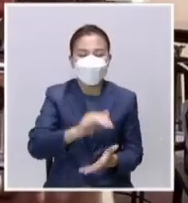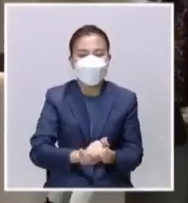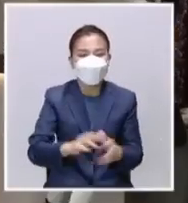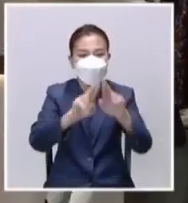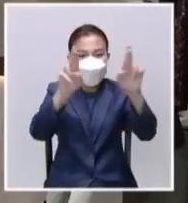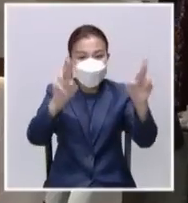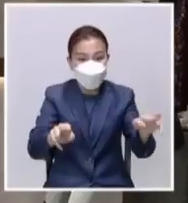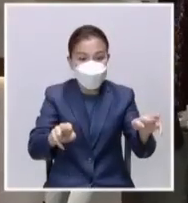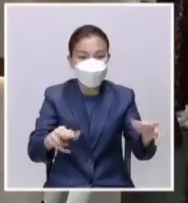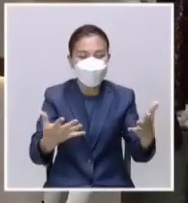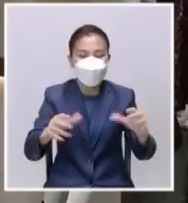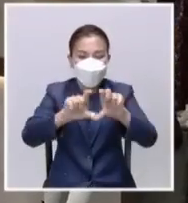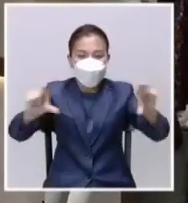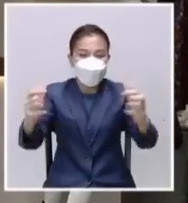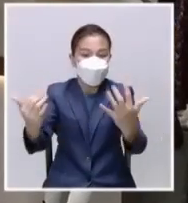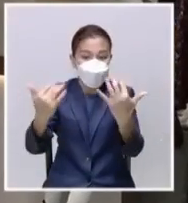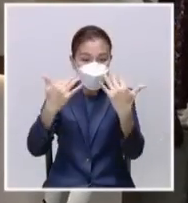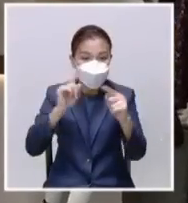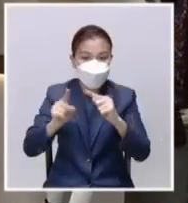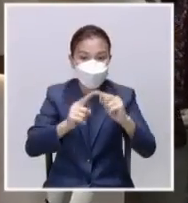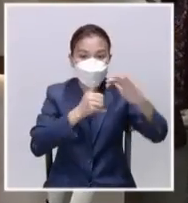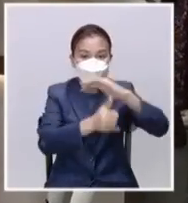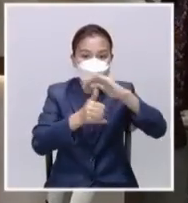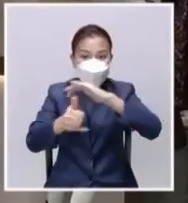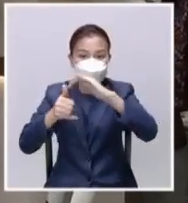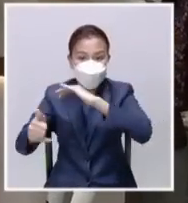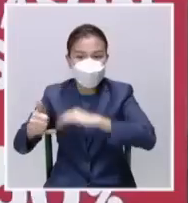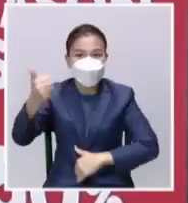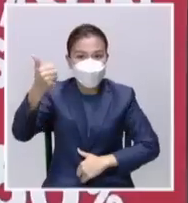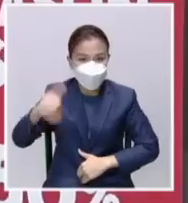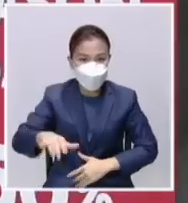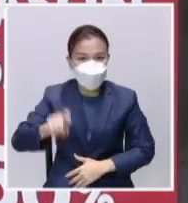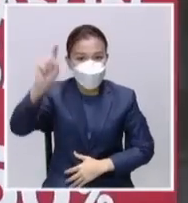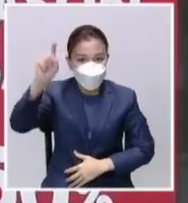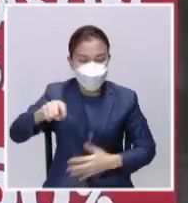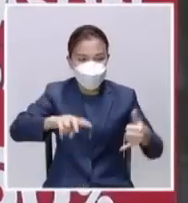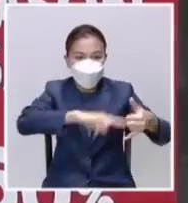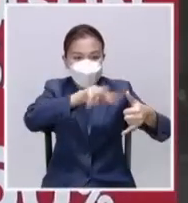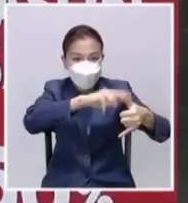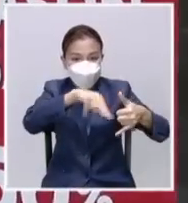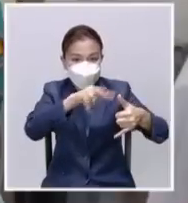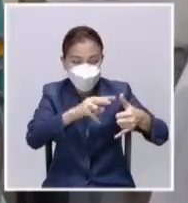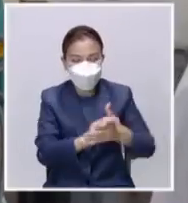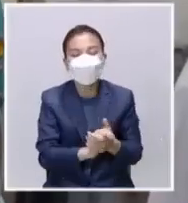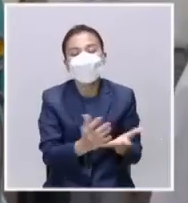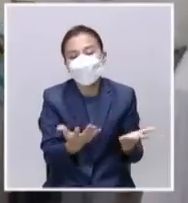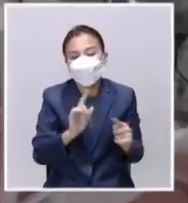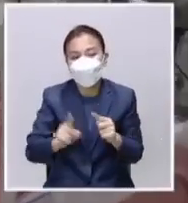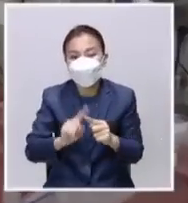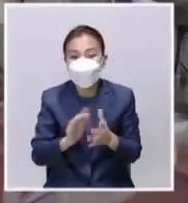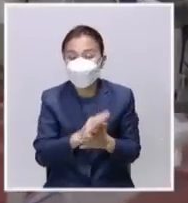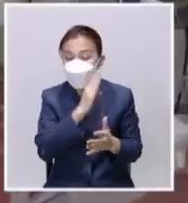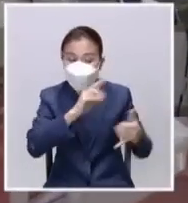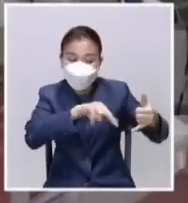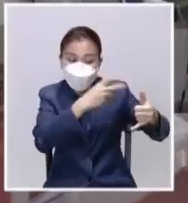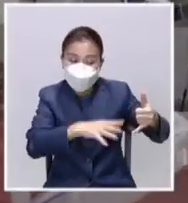ที่อยู่ในร่มได้รวมถึงก็จะมีการตรวจเชื้อโควิดเป็นลบหรือว่าไม่ติดเชื้อก็ตามค่ะโดยเริ่ม